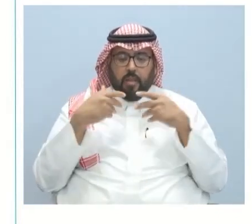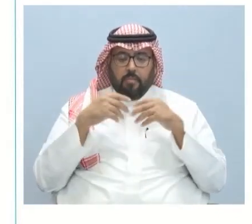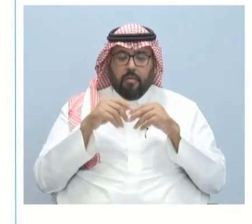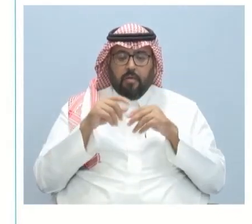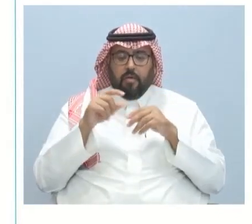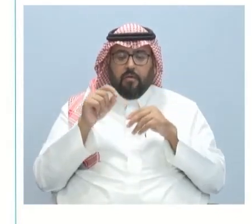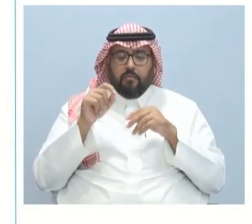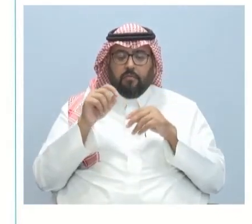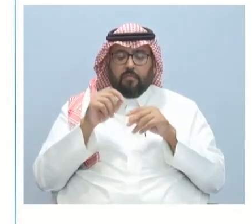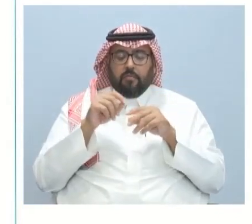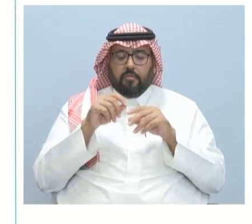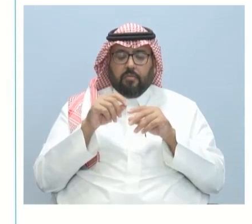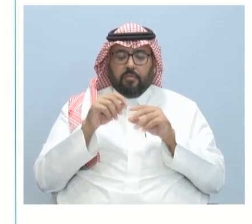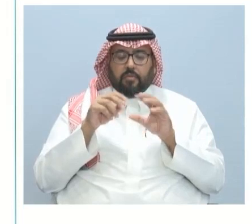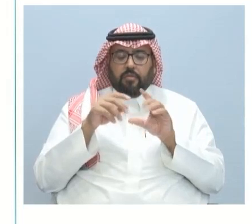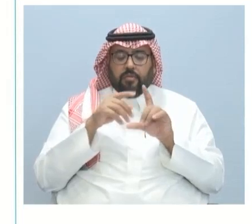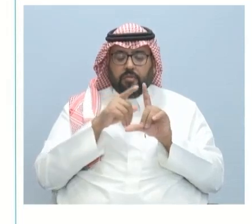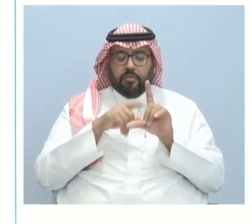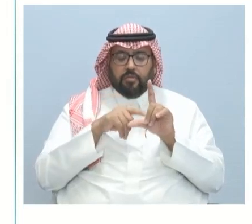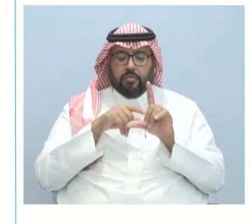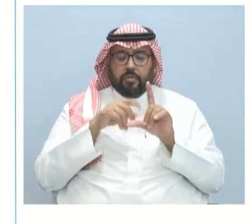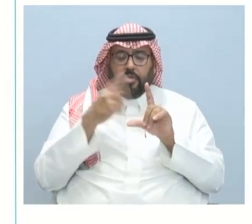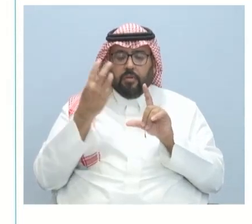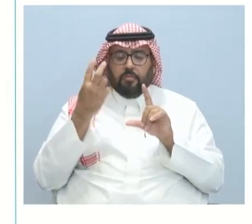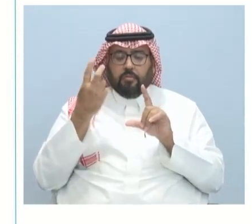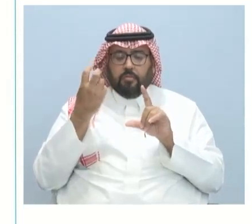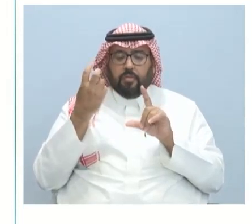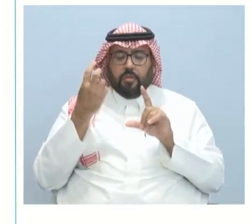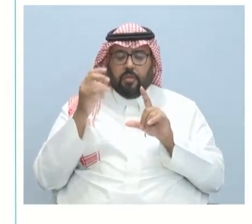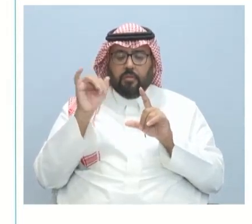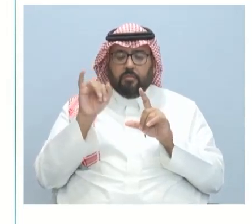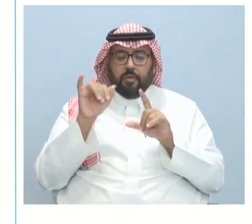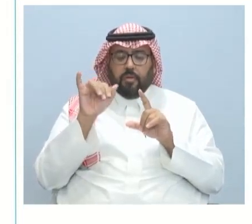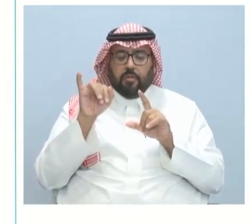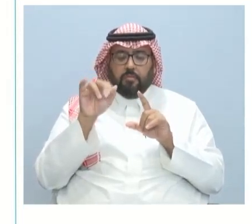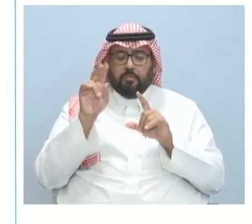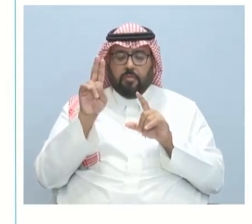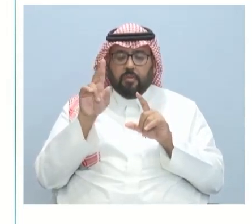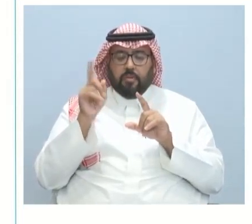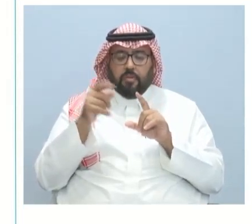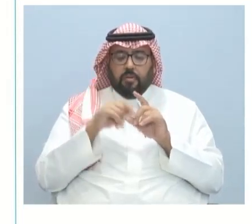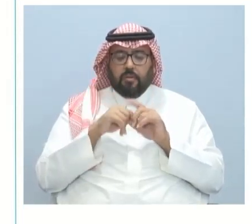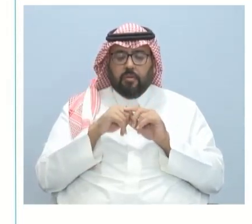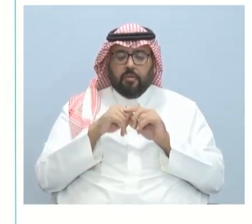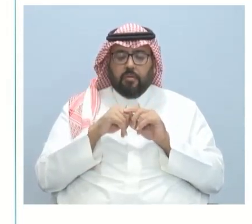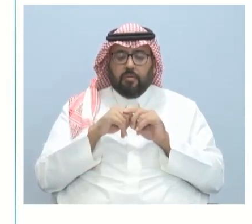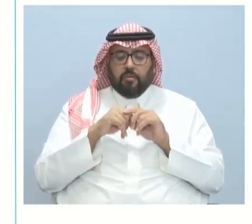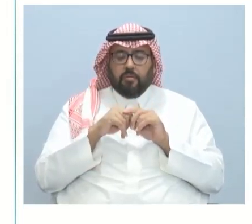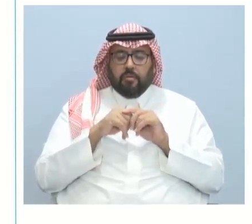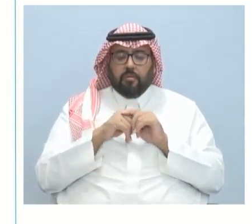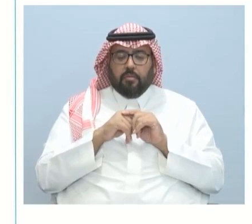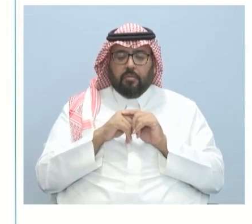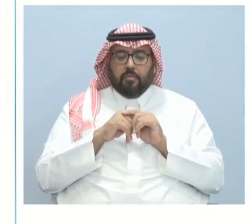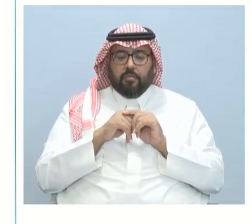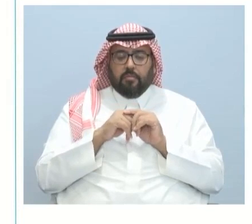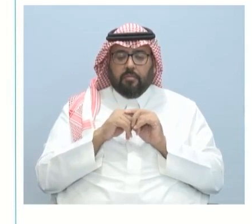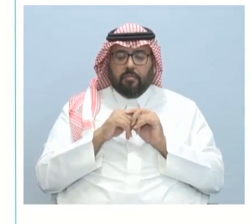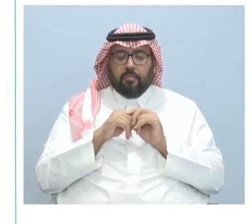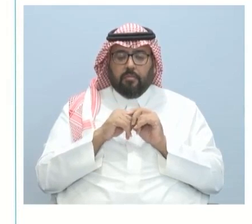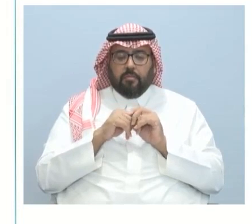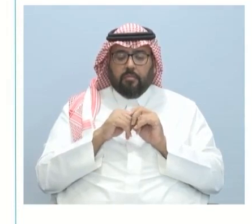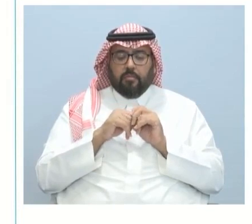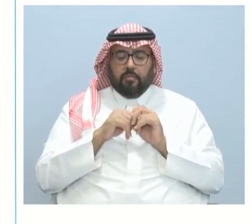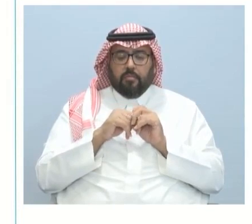في ار مثل خريطه الشبكه هي 200 مليم في 200 ملي متر في الحجم